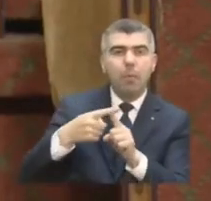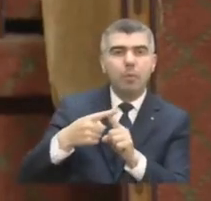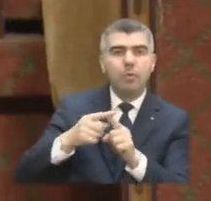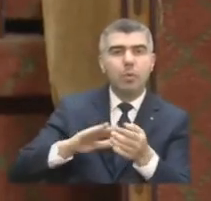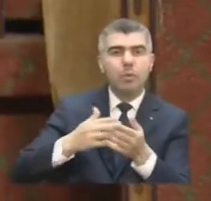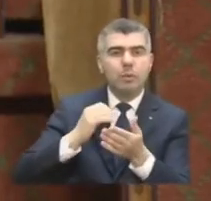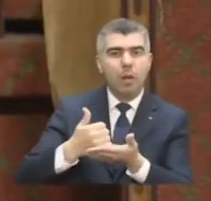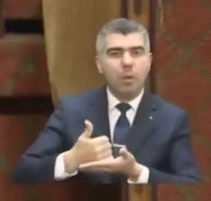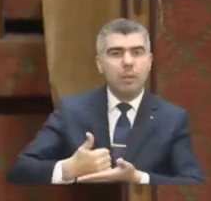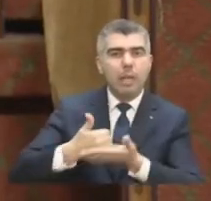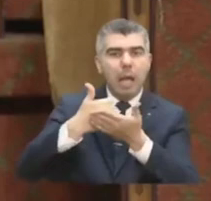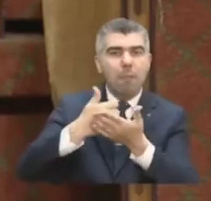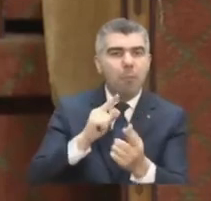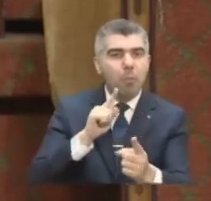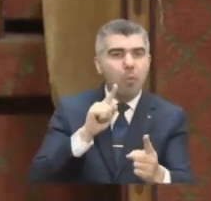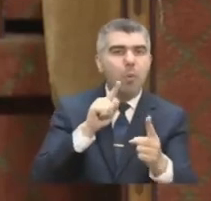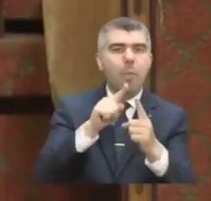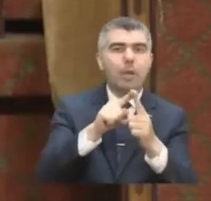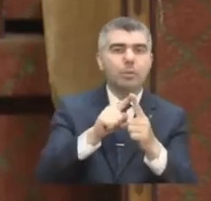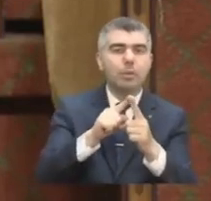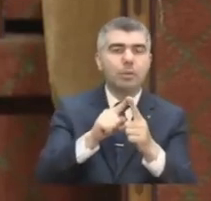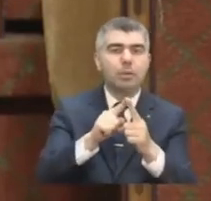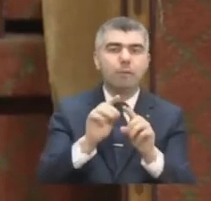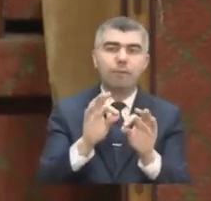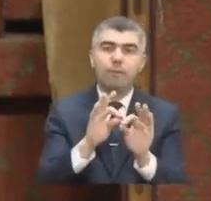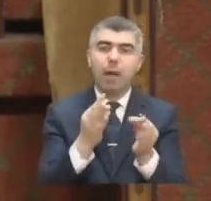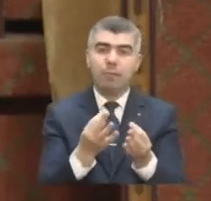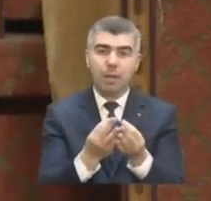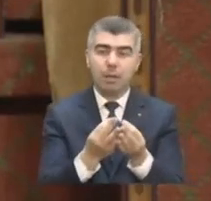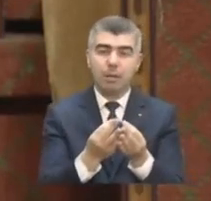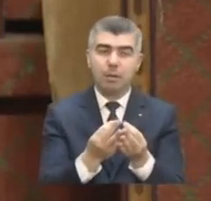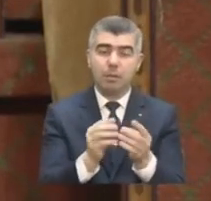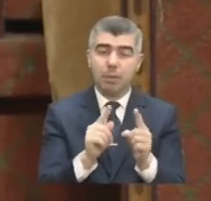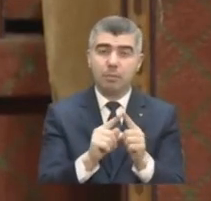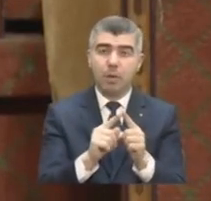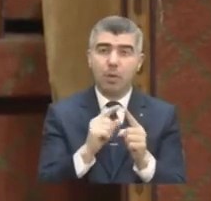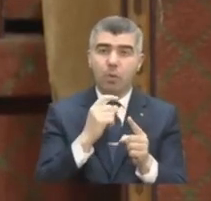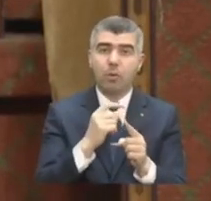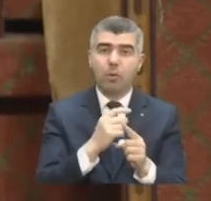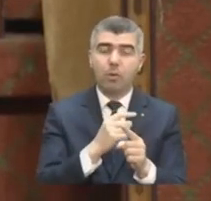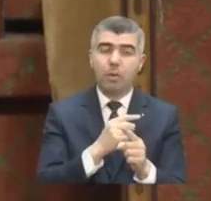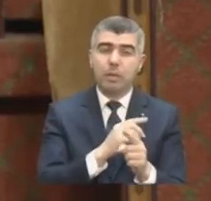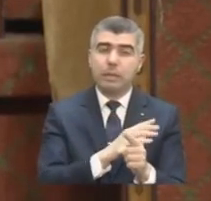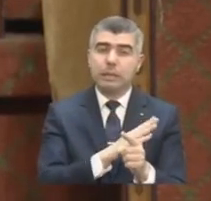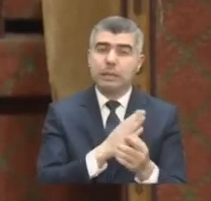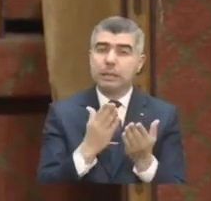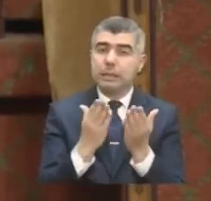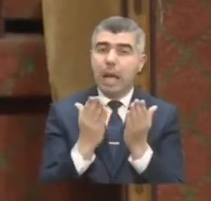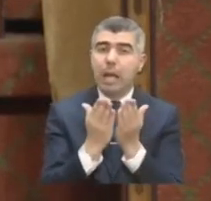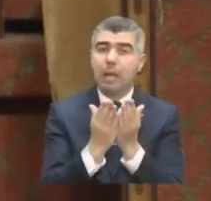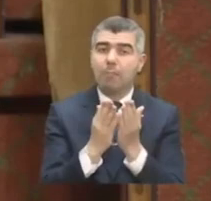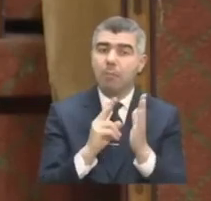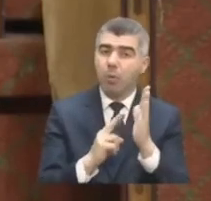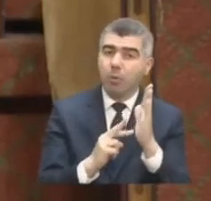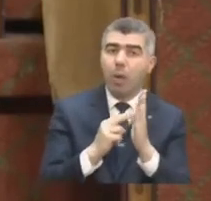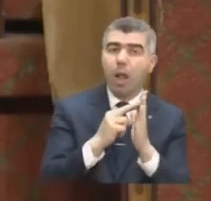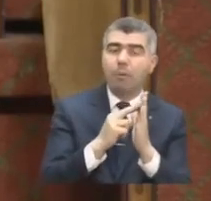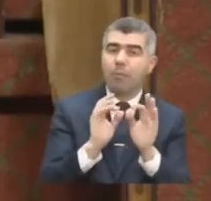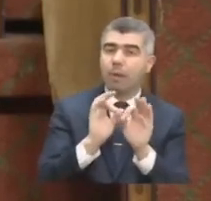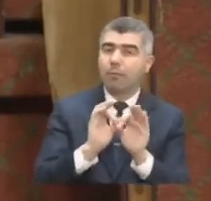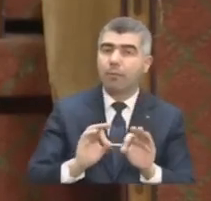مطالبة بالدعم المباشر لكثير من الفئات. شغيلة التعليمية لم تنل حقها المشروع من الترقي.